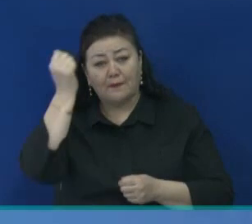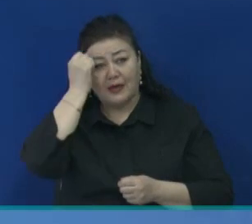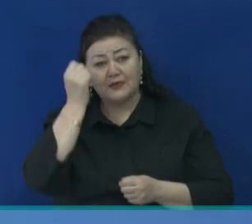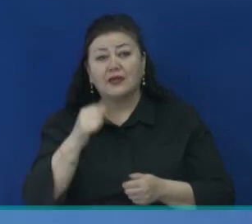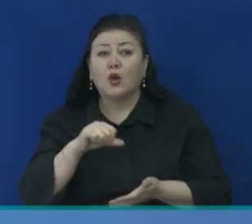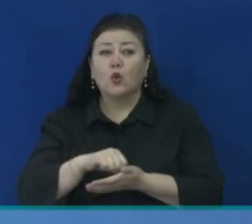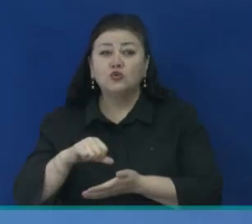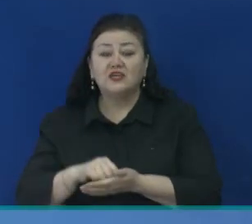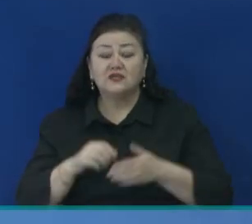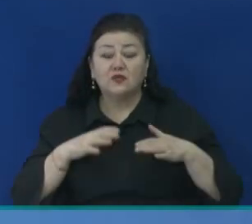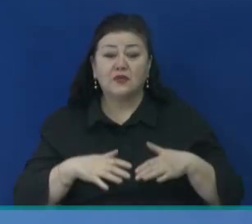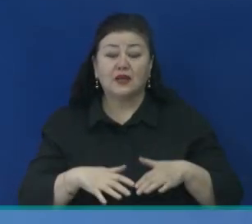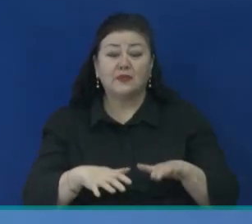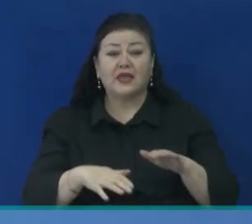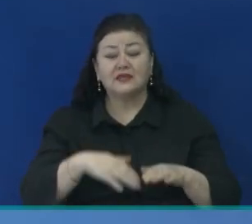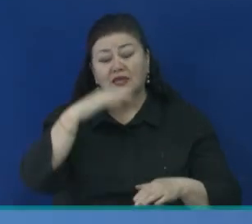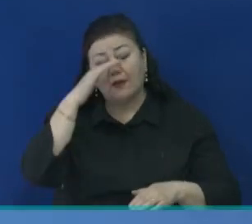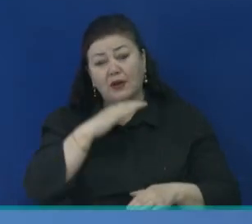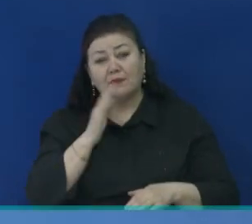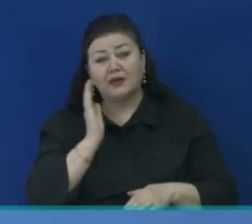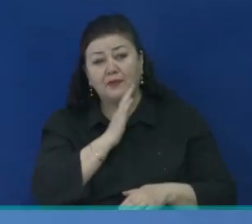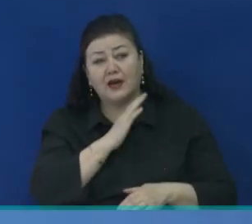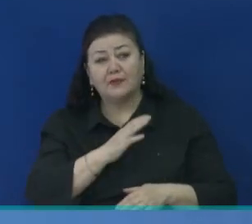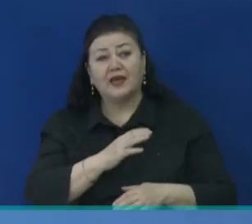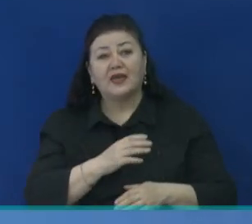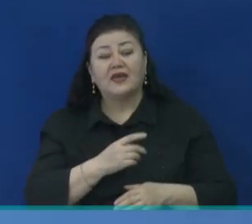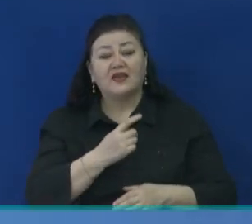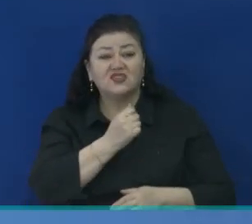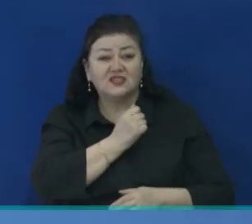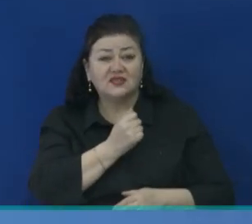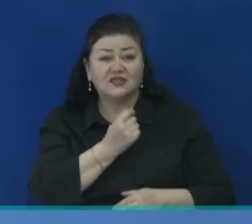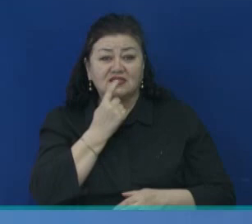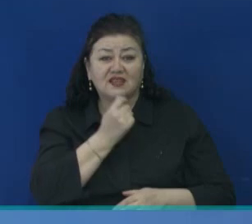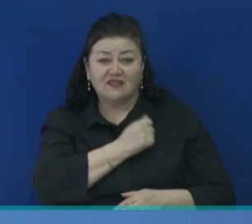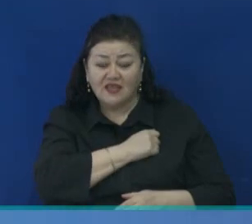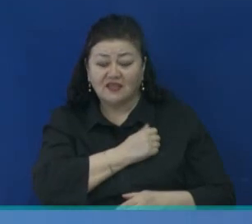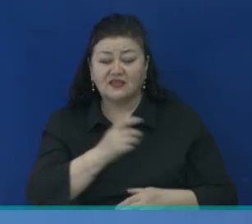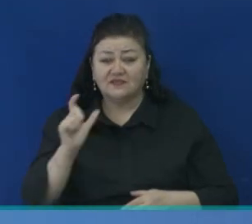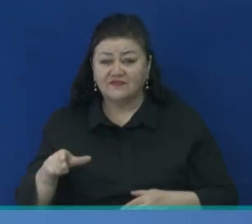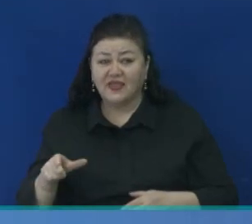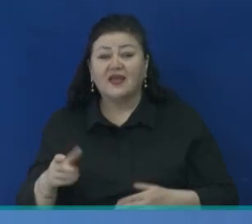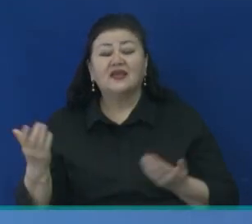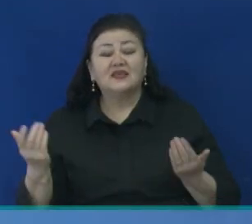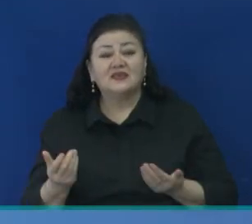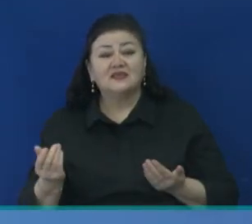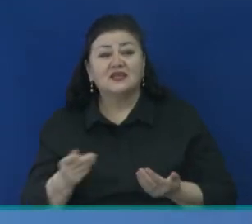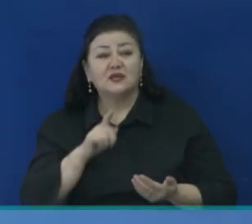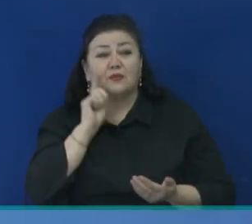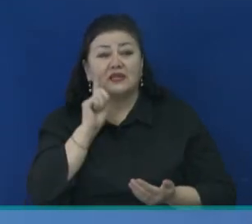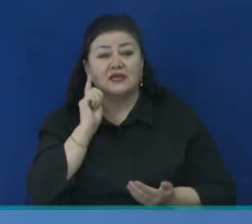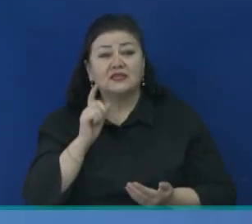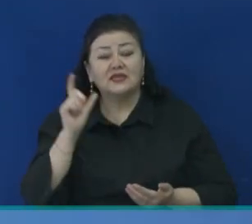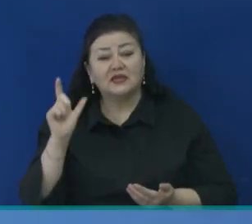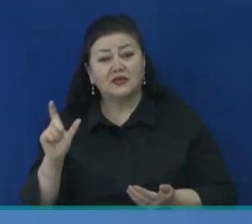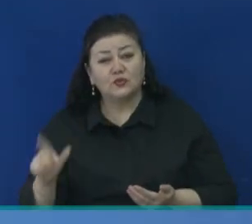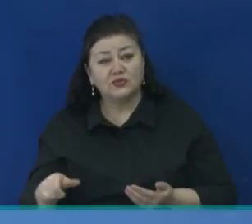ата-аналары, әкімдік өкілдері, ауған соғысының ардагерлері, Шығыс өңірлік қолбасшылығының әскери қызметкерлері, жастар мен қала